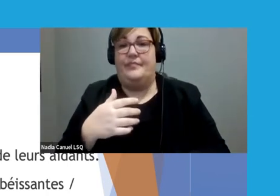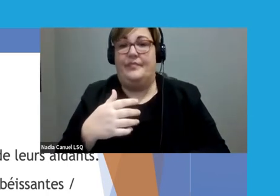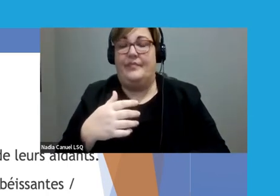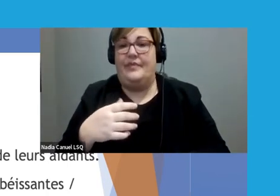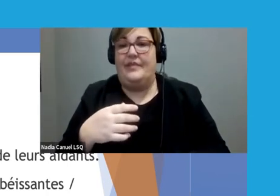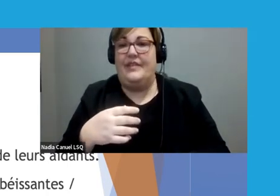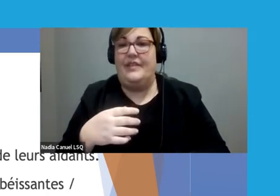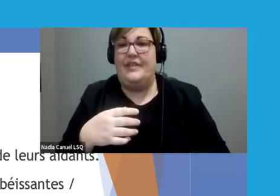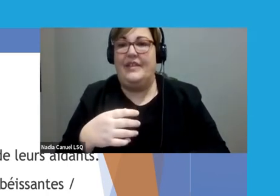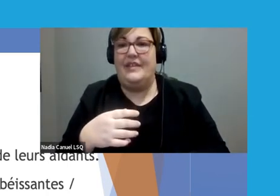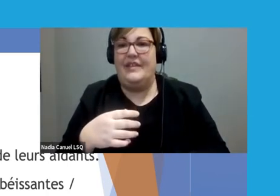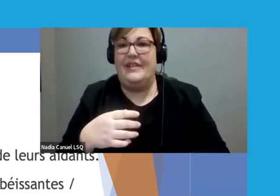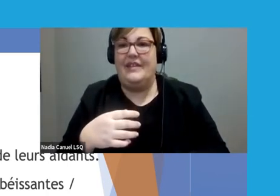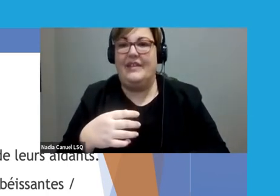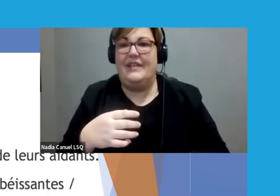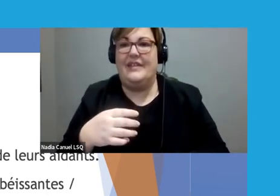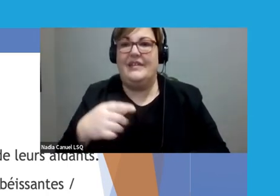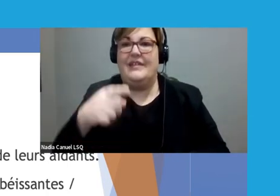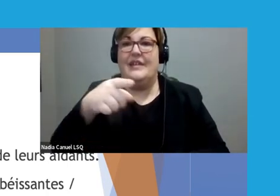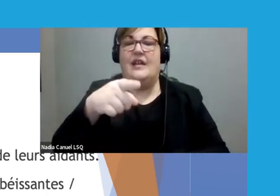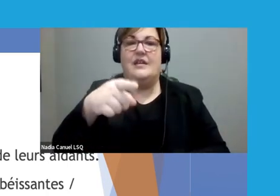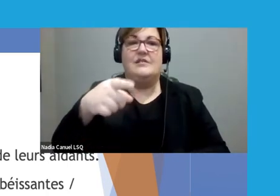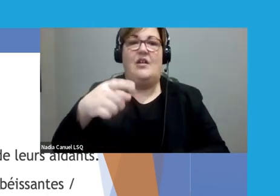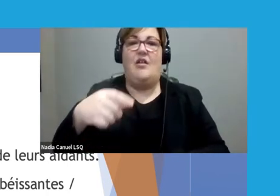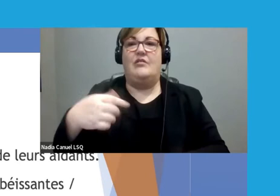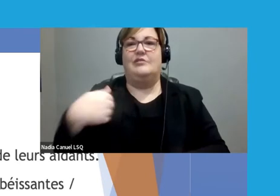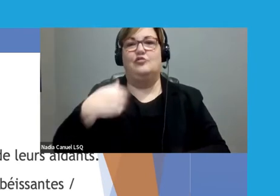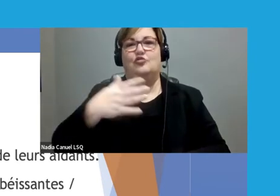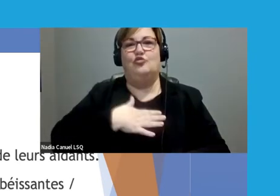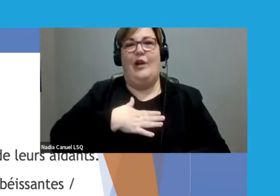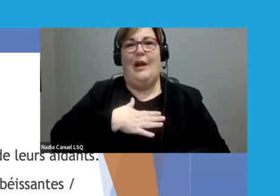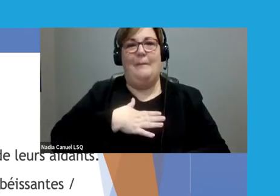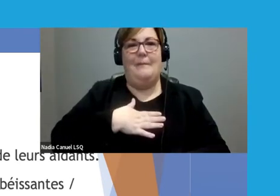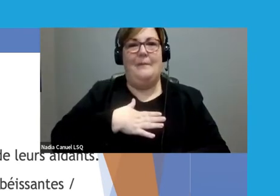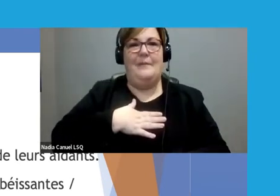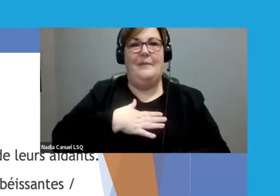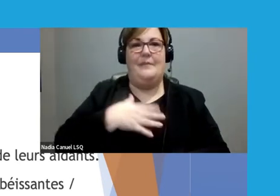j'aime bien le fait de reporter la responsabilité de la civilité